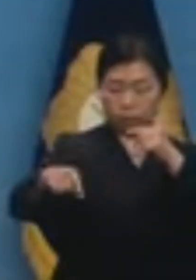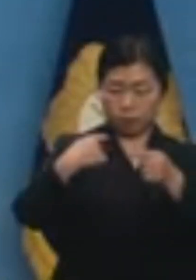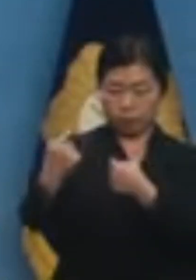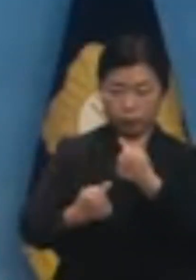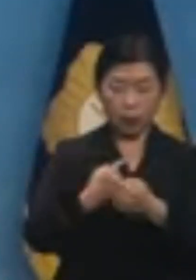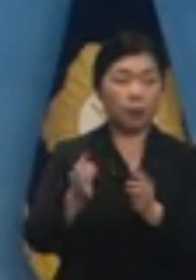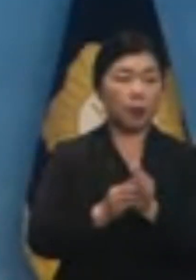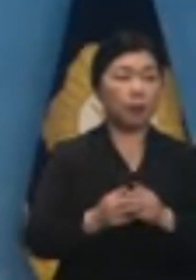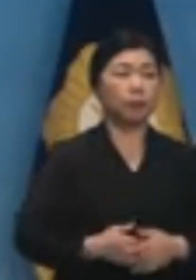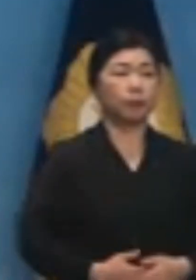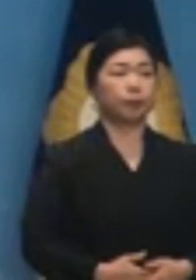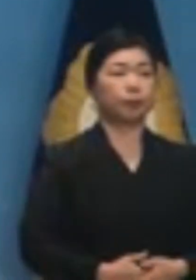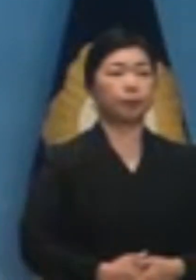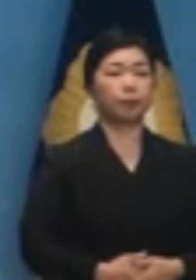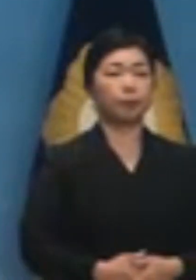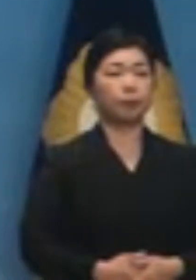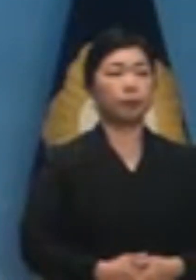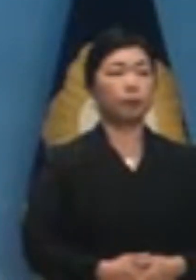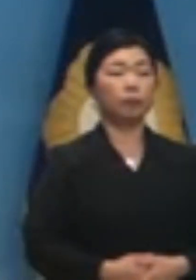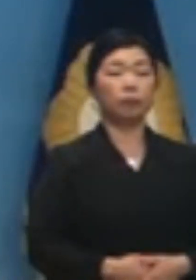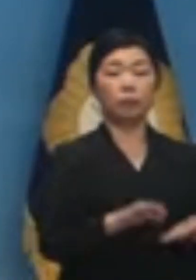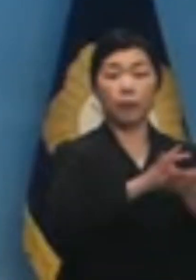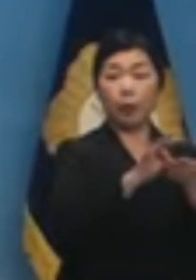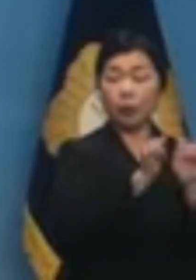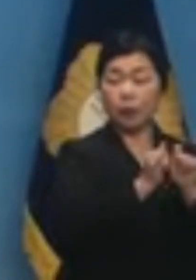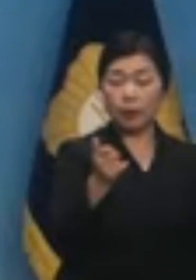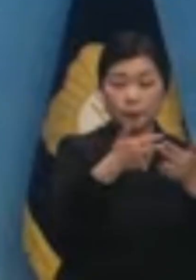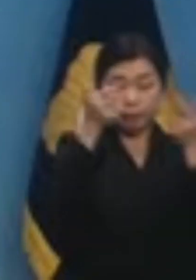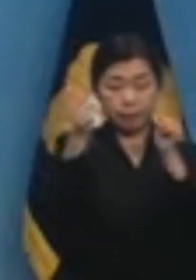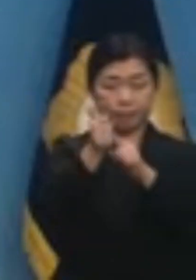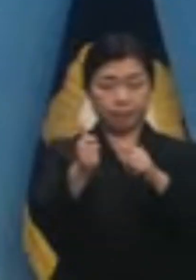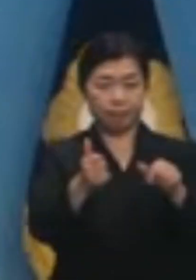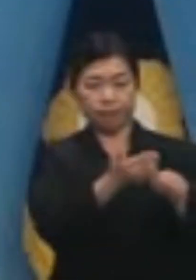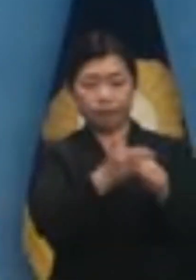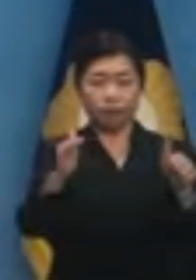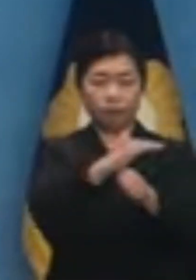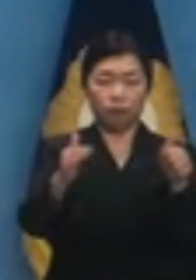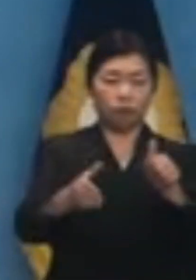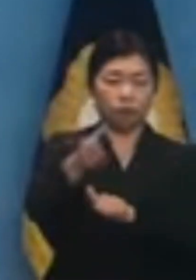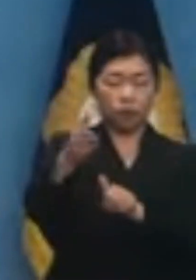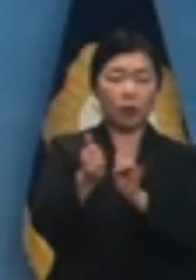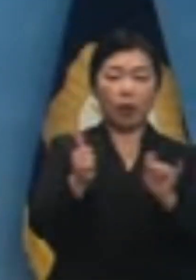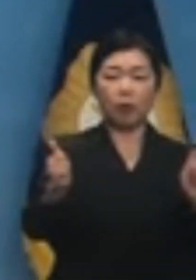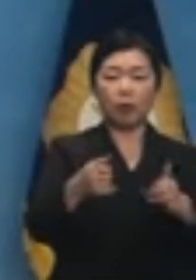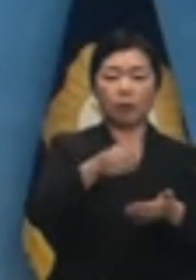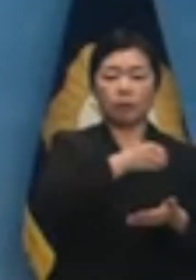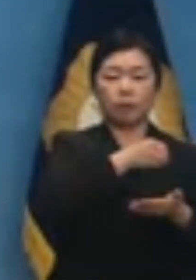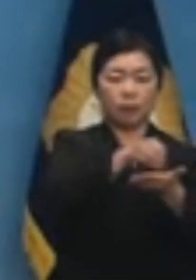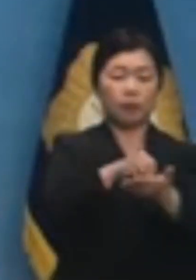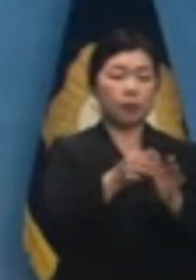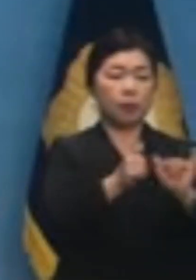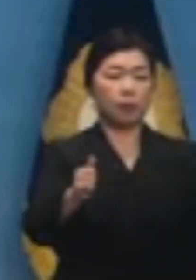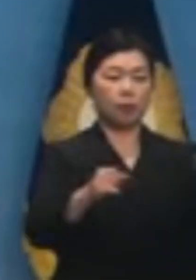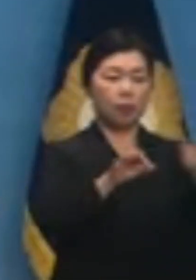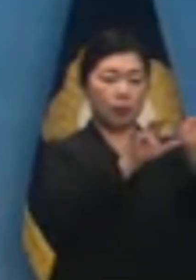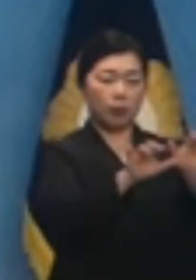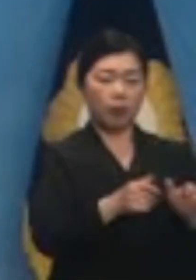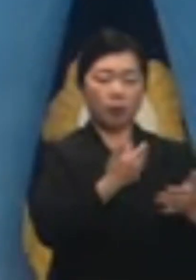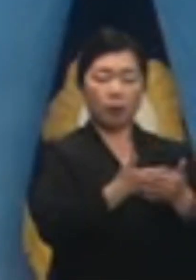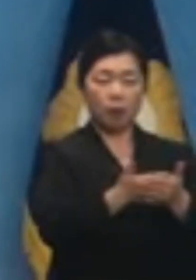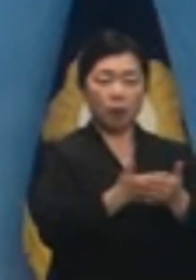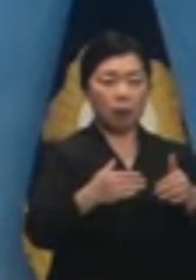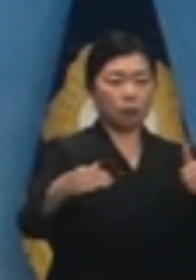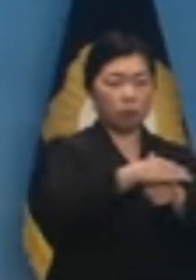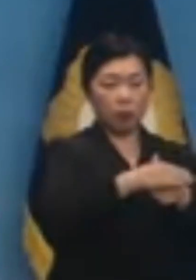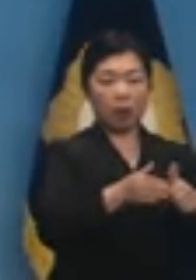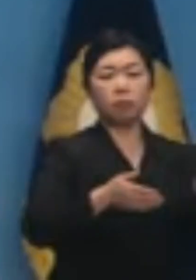다수 접수되었습니다. 해당 이용자는 이재명 척결단 가입할 사람 댓글 주세요 라며 암살 테러를